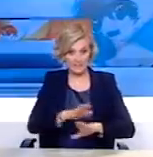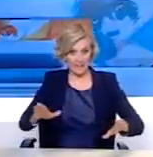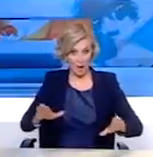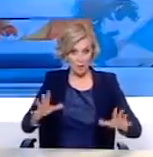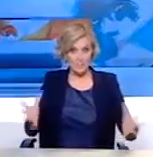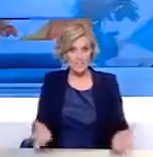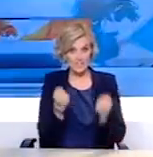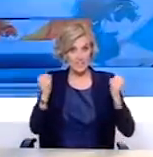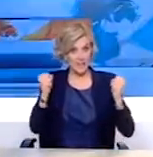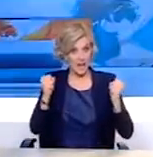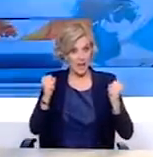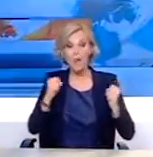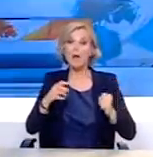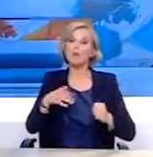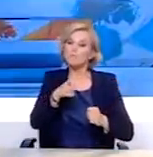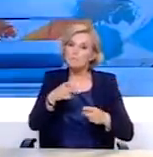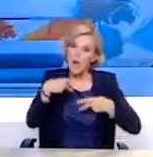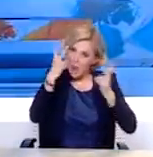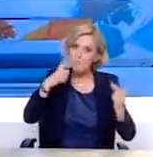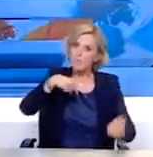εκτός νομού?